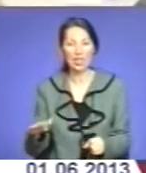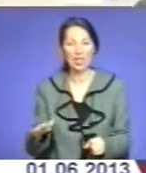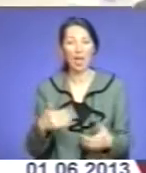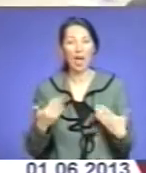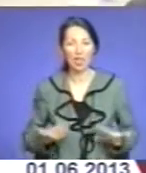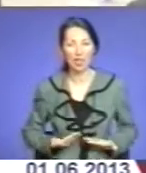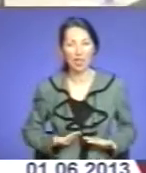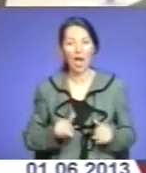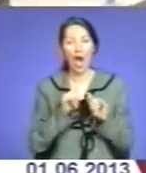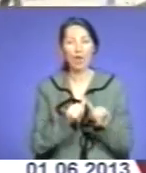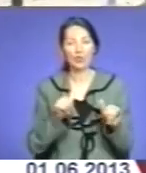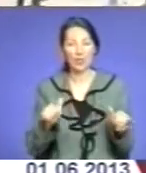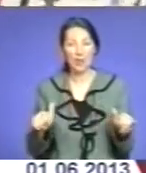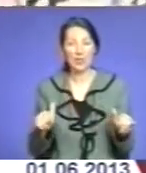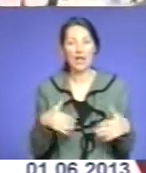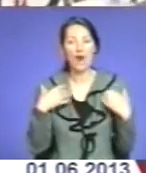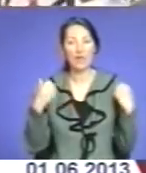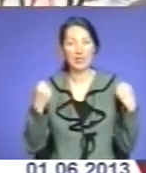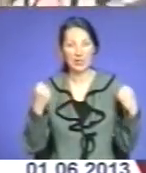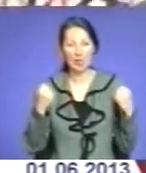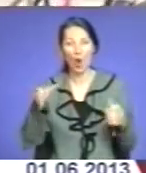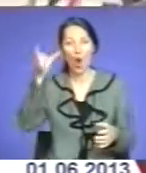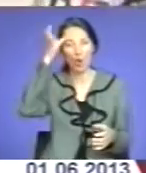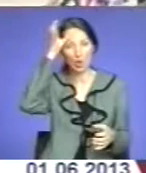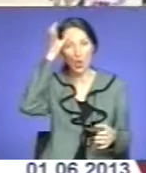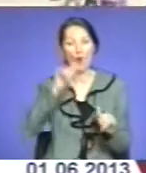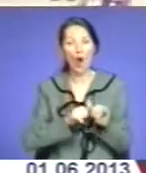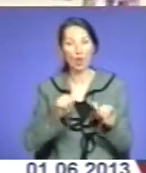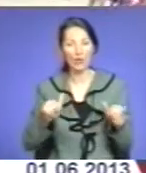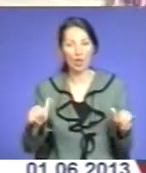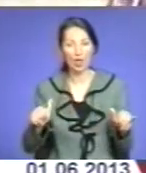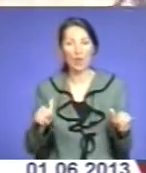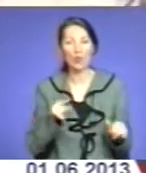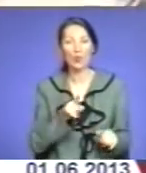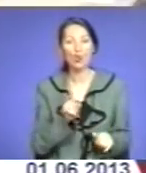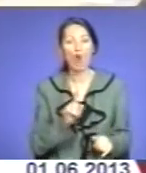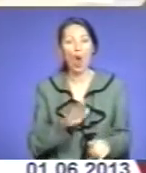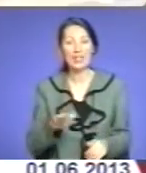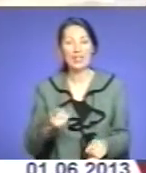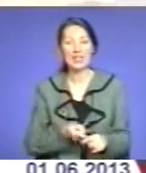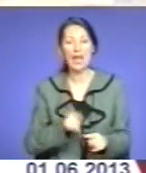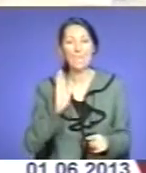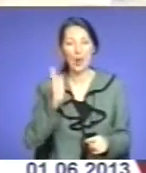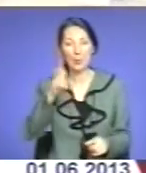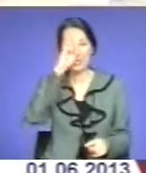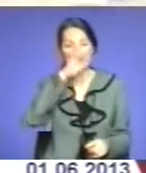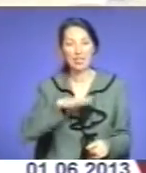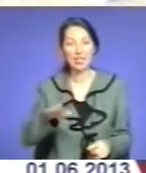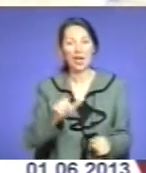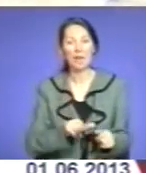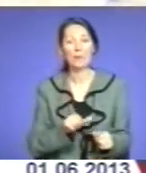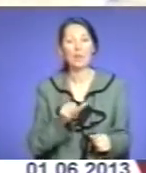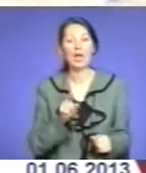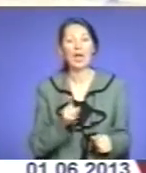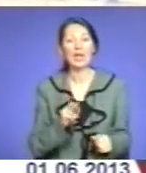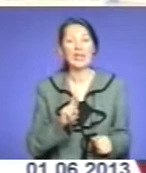жили, розвивалися фізично, розумово розвинутими, тому що діти – це майбутнє держави. І від того, яке ми